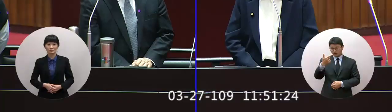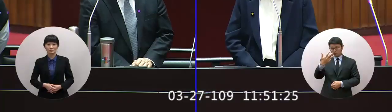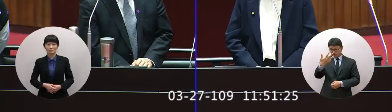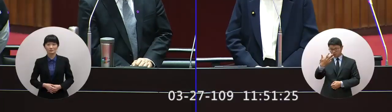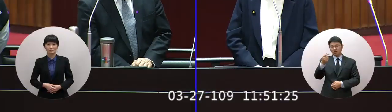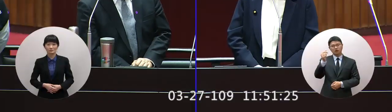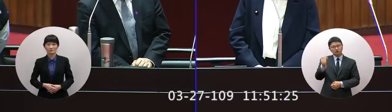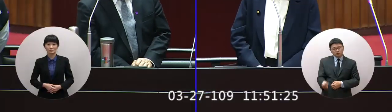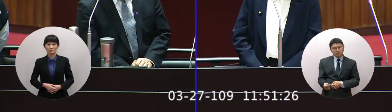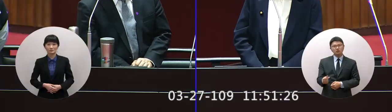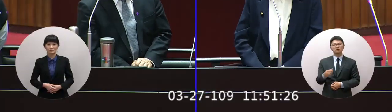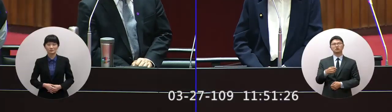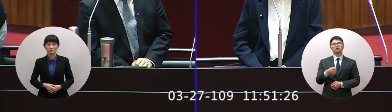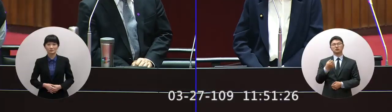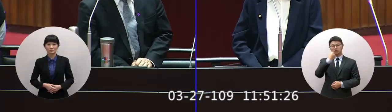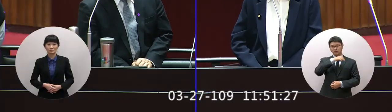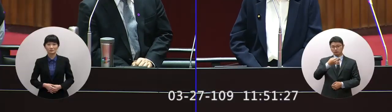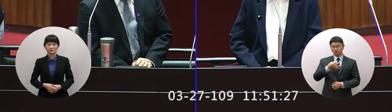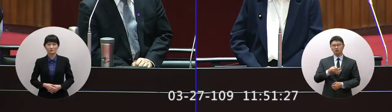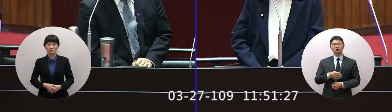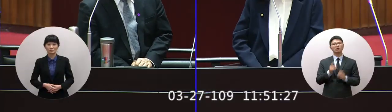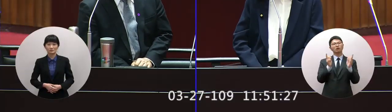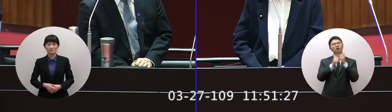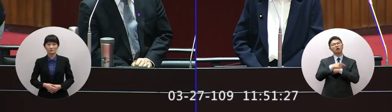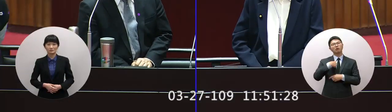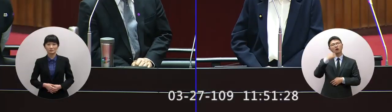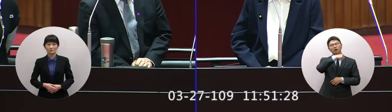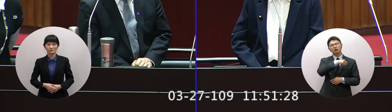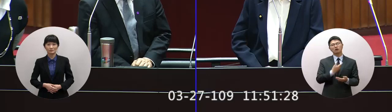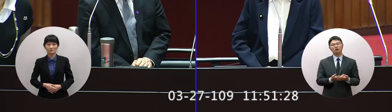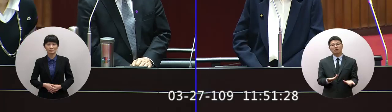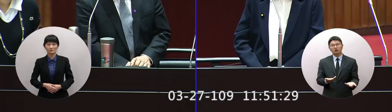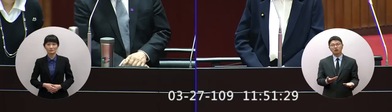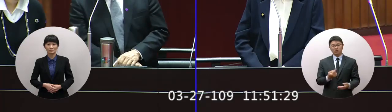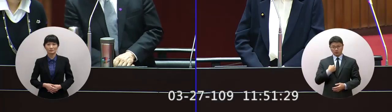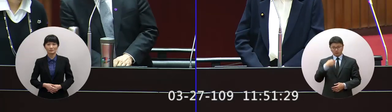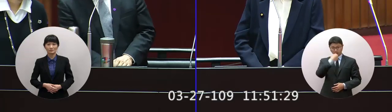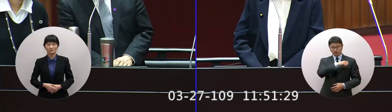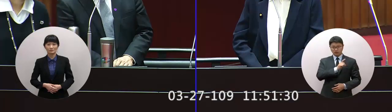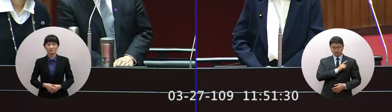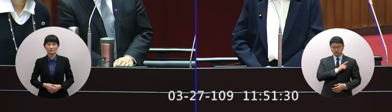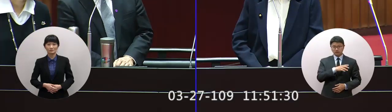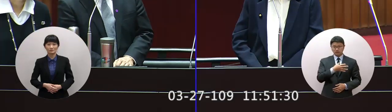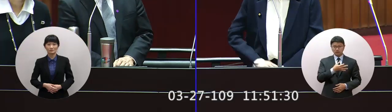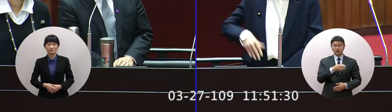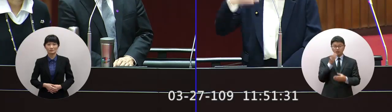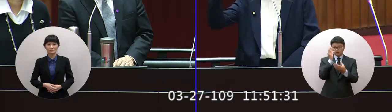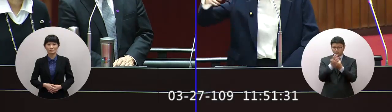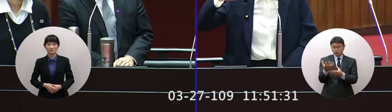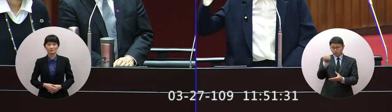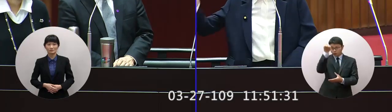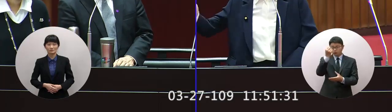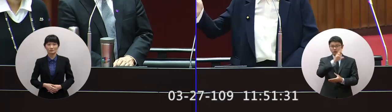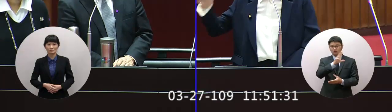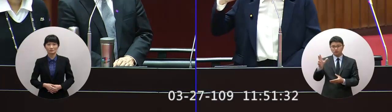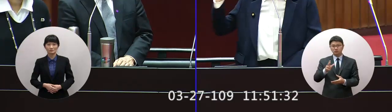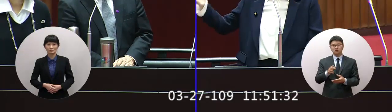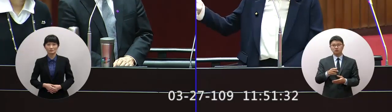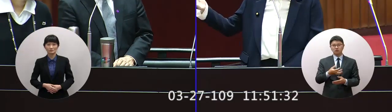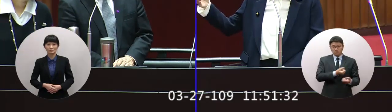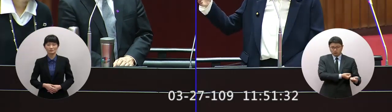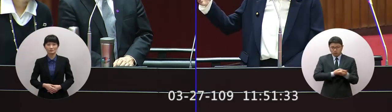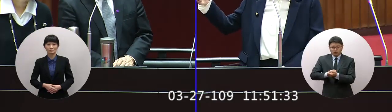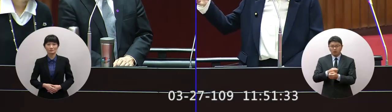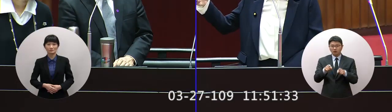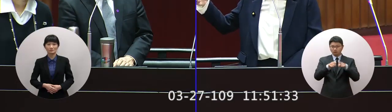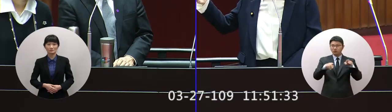约。那相较于台湾呢，台湾其实也有众筹平台，就是股权式众筹平台。股权式众筹平台它的大